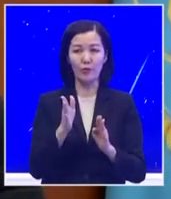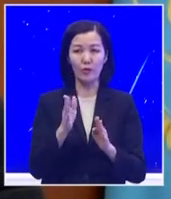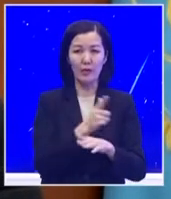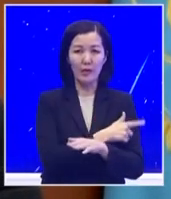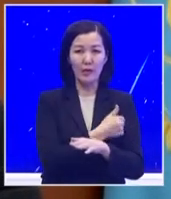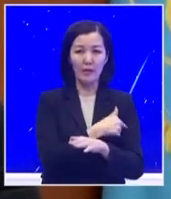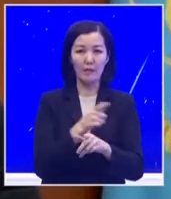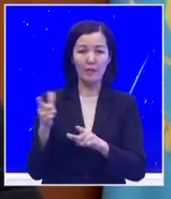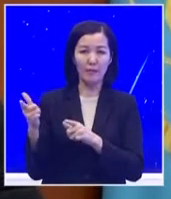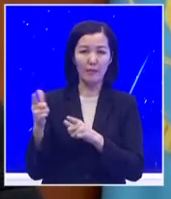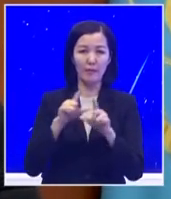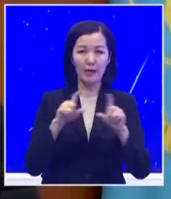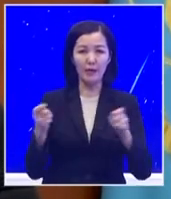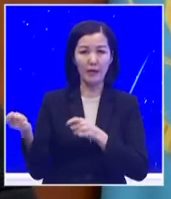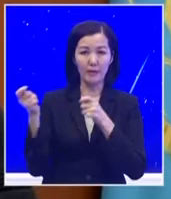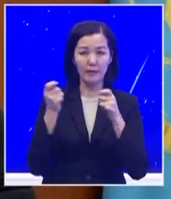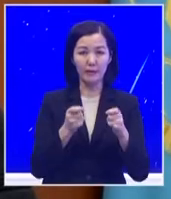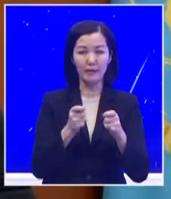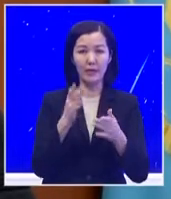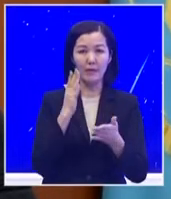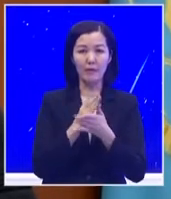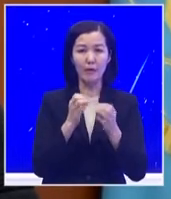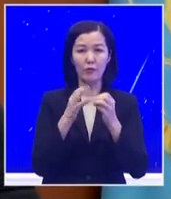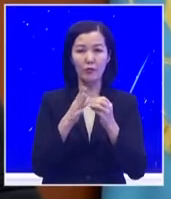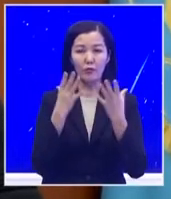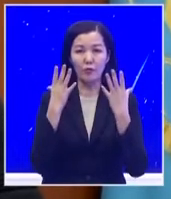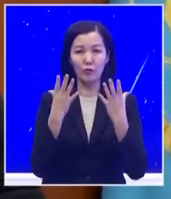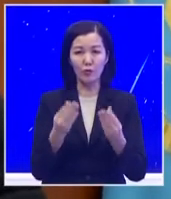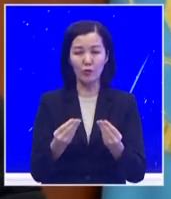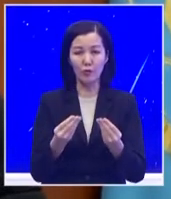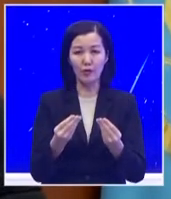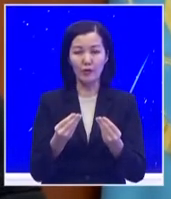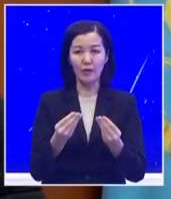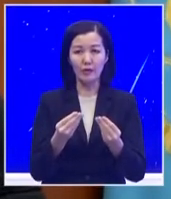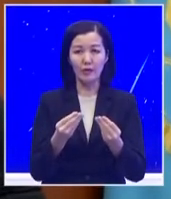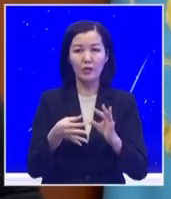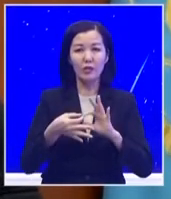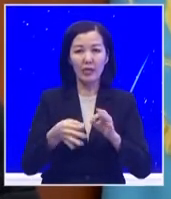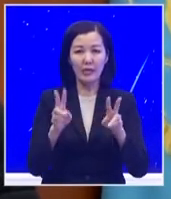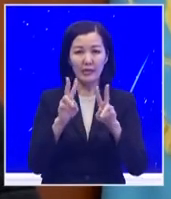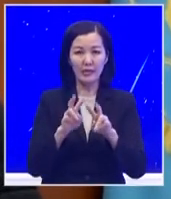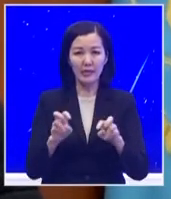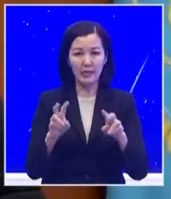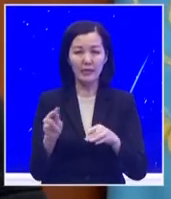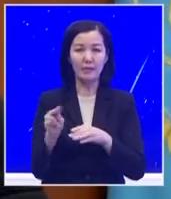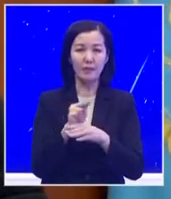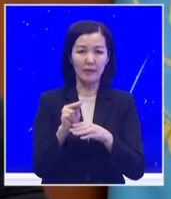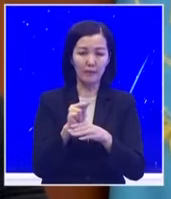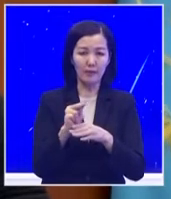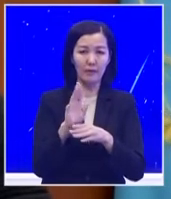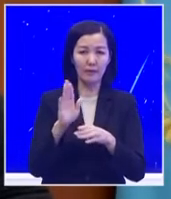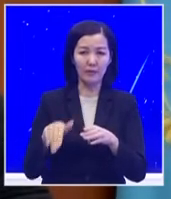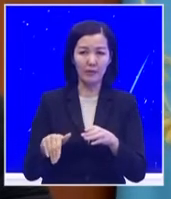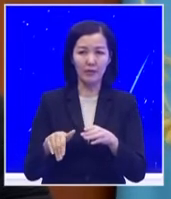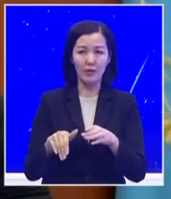бар. Сол емханаға апарып, оларды 14 күн біз тәртіп сондай. 14 күн бойы оларды біз емдейміз, тиісті шараларды